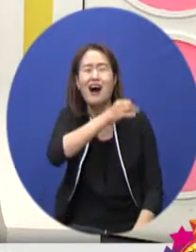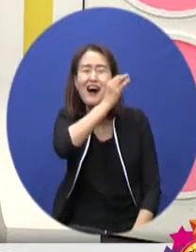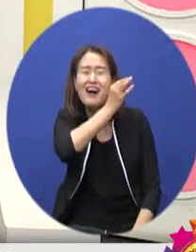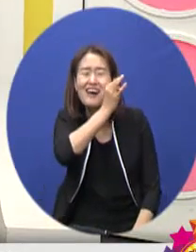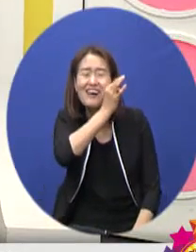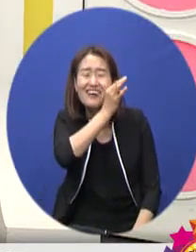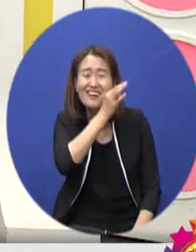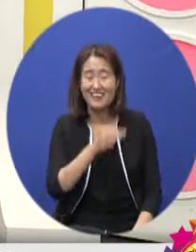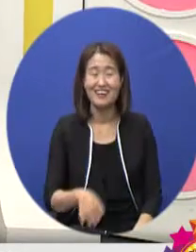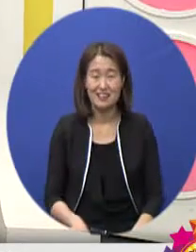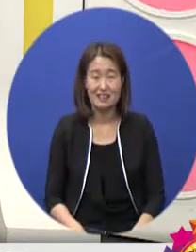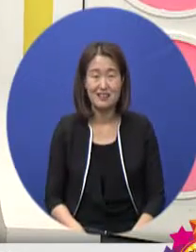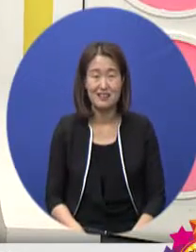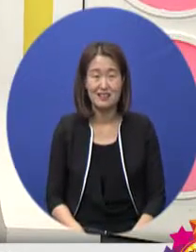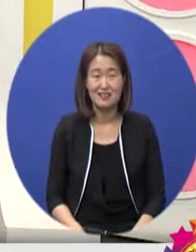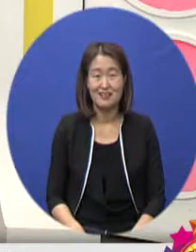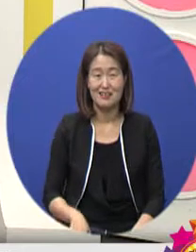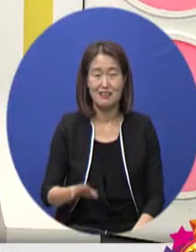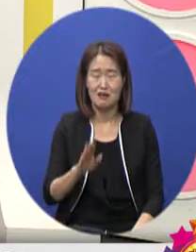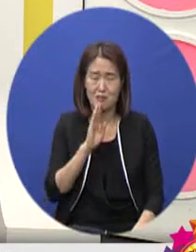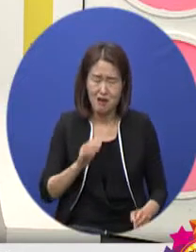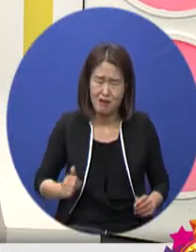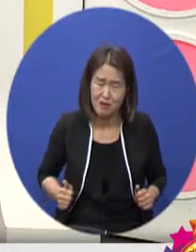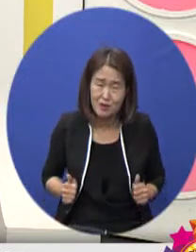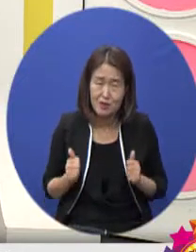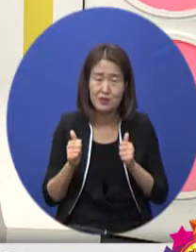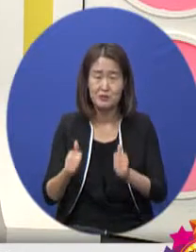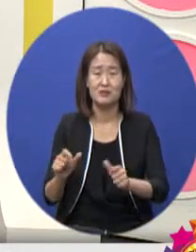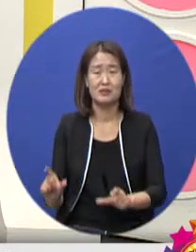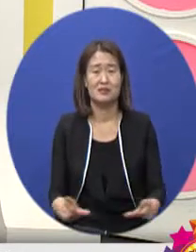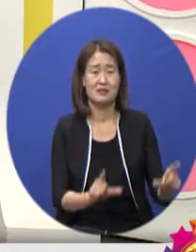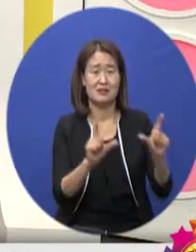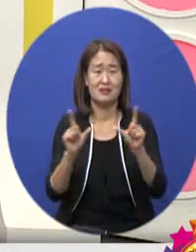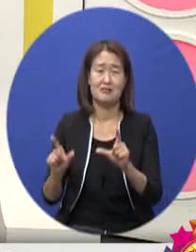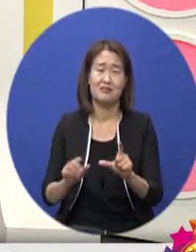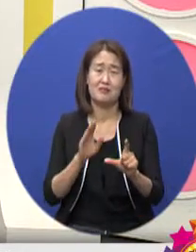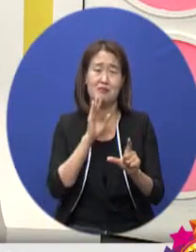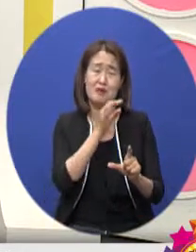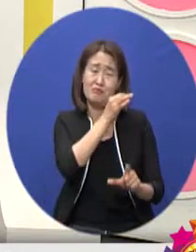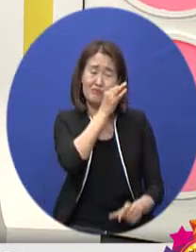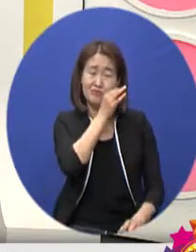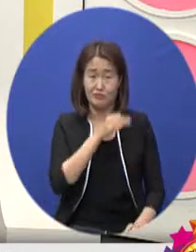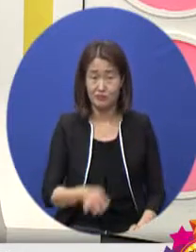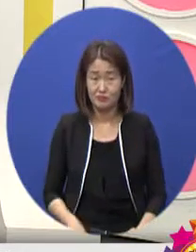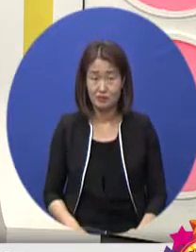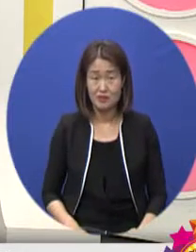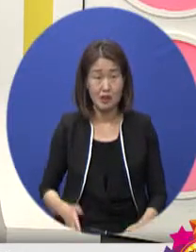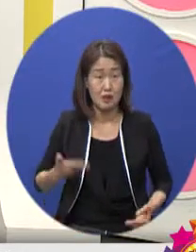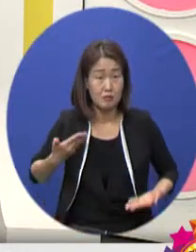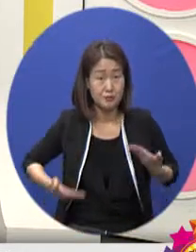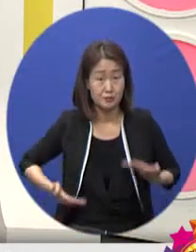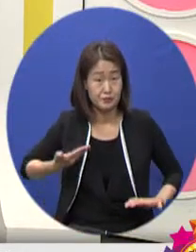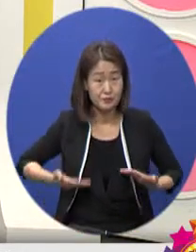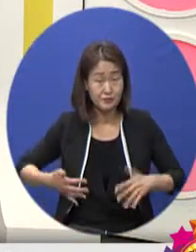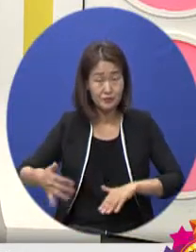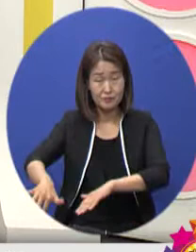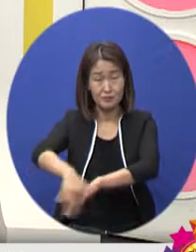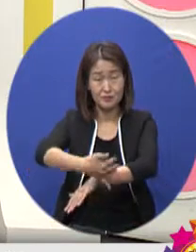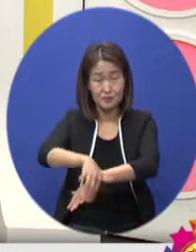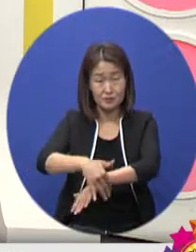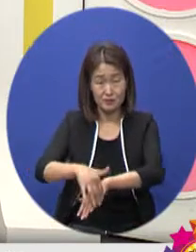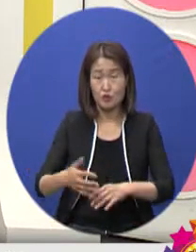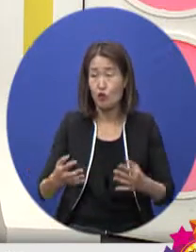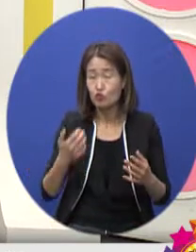부끄러워져요. 어머니 이렇게 열심히 사시는데. 네. 어머니 그 이렇게 막 바쁘게 다니시면 또